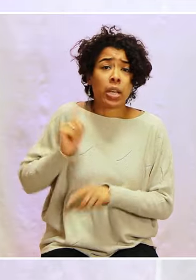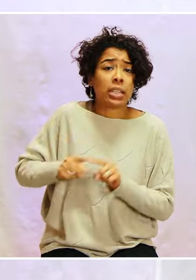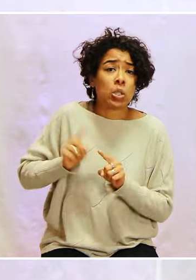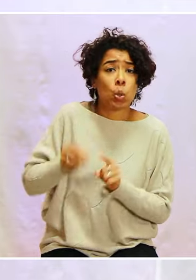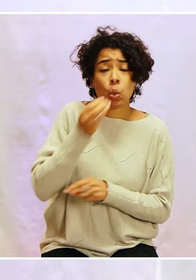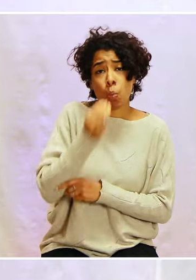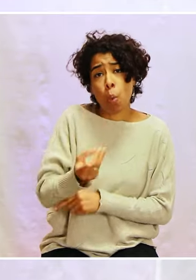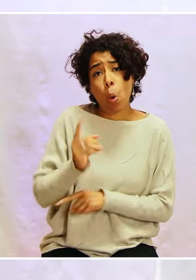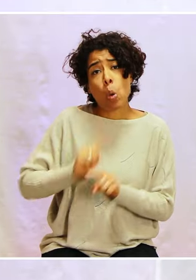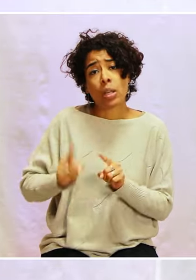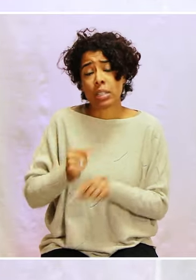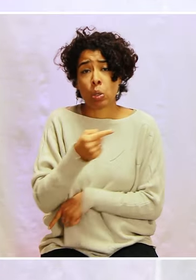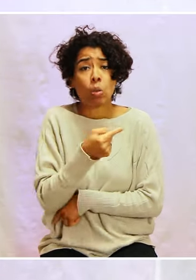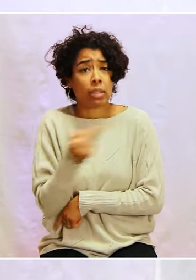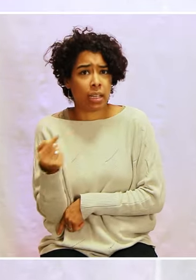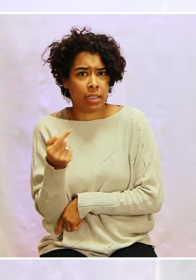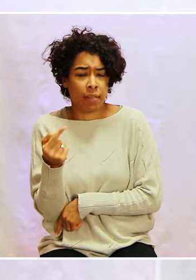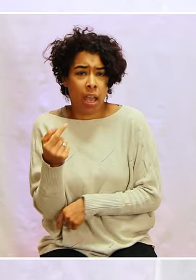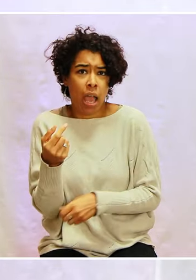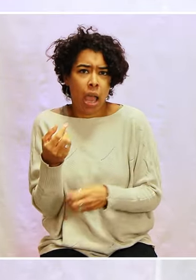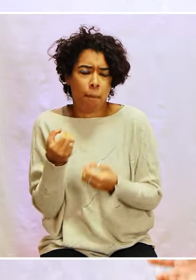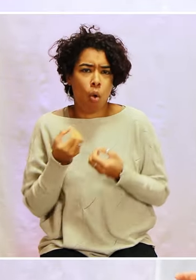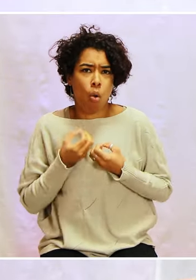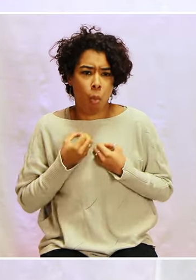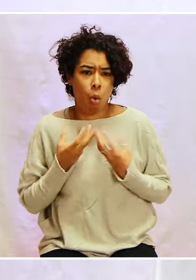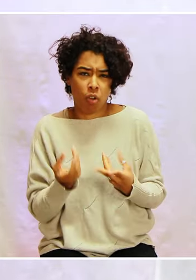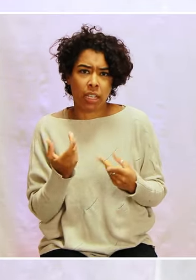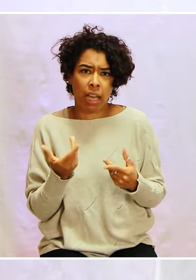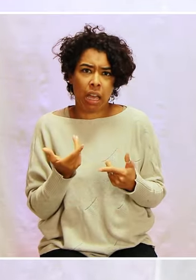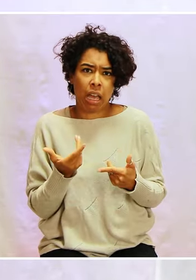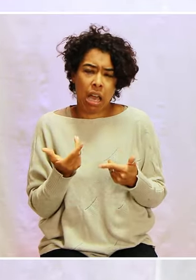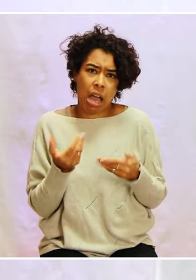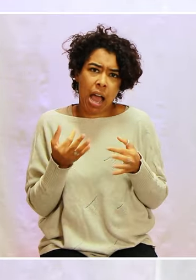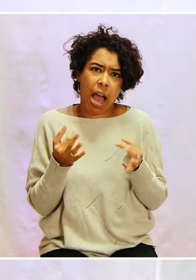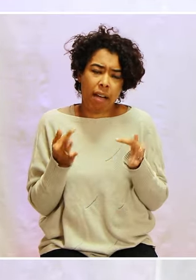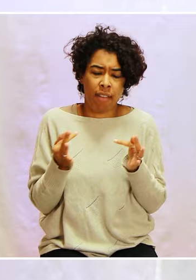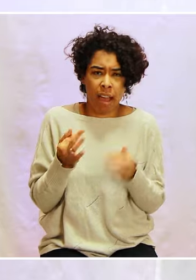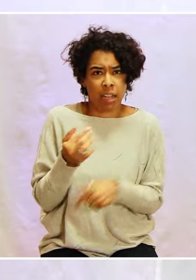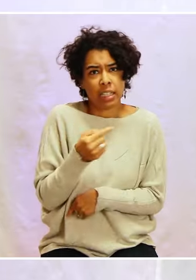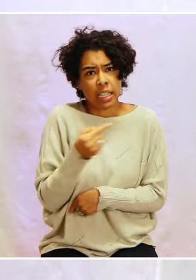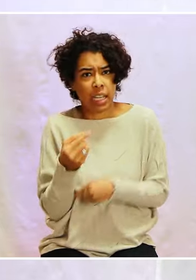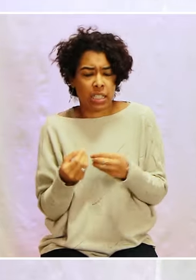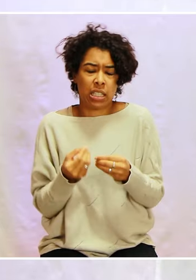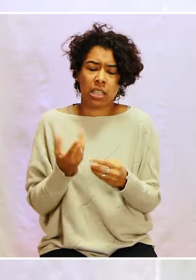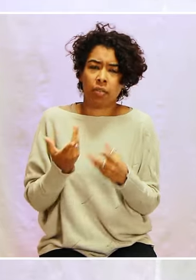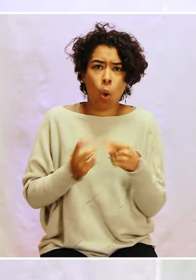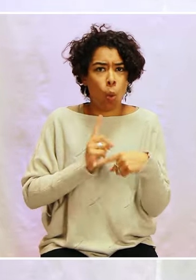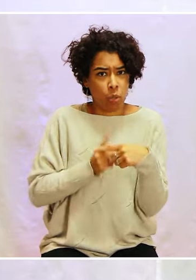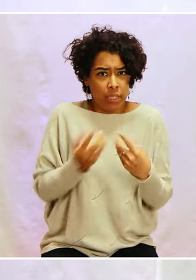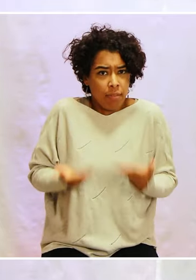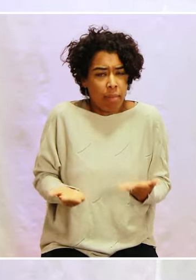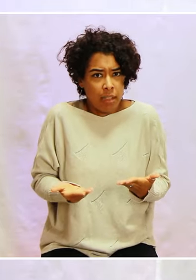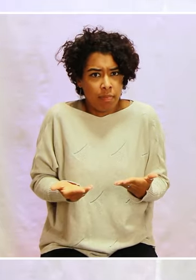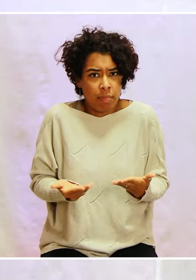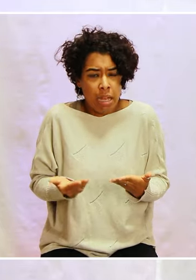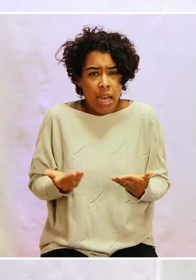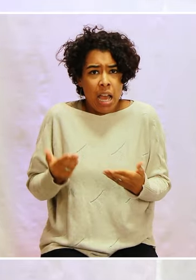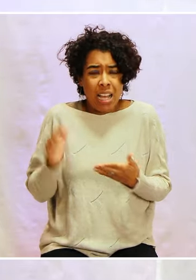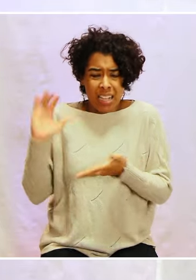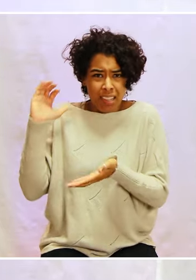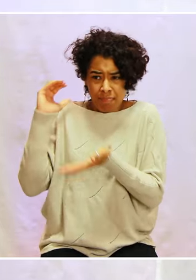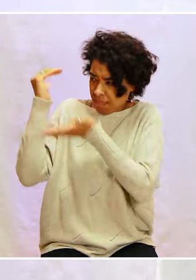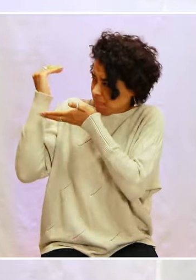et de mauvaises choses qui peuvent m'affecter dans mon présent et dans mon futur et dit moi je fais une chose avec ce paquet là je